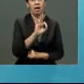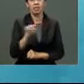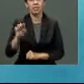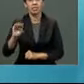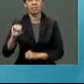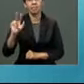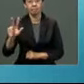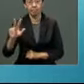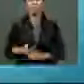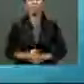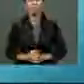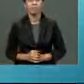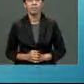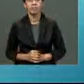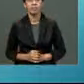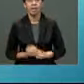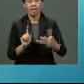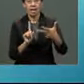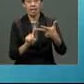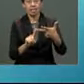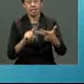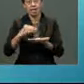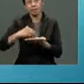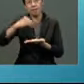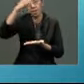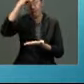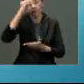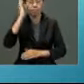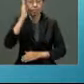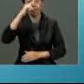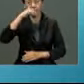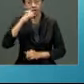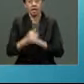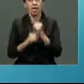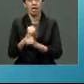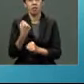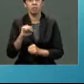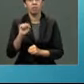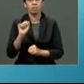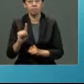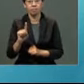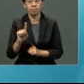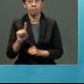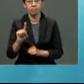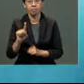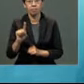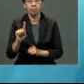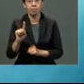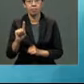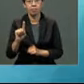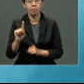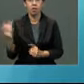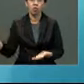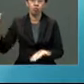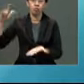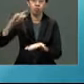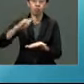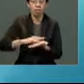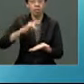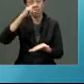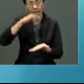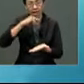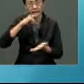ปีอีก1เป็นนักเรียนชายไทยอายุ11ปีเดินทางกลับมาถึงเมืองไทยวัน